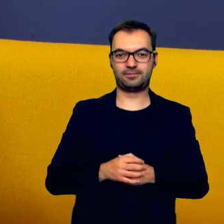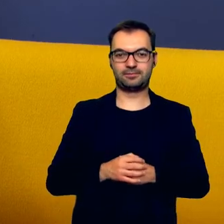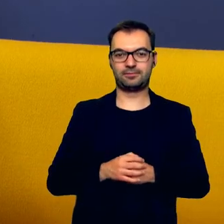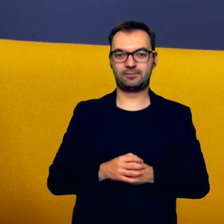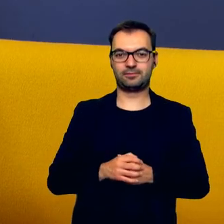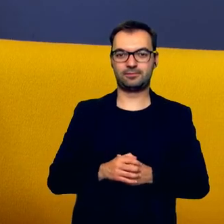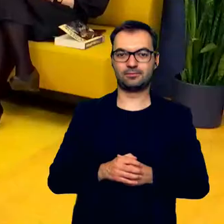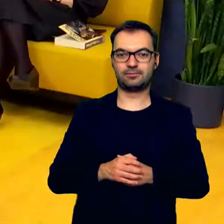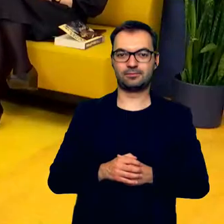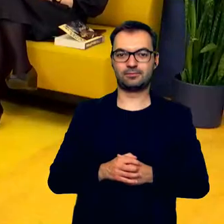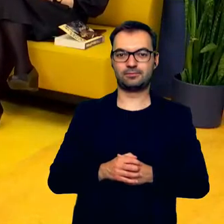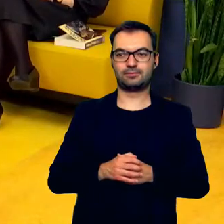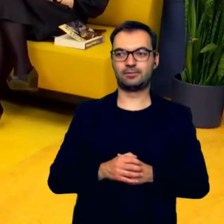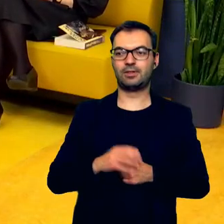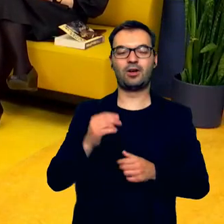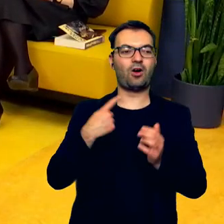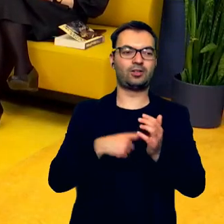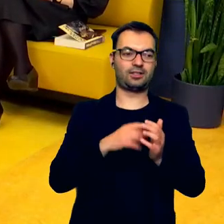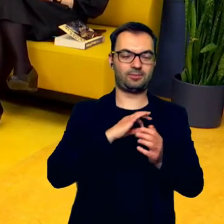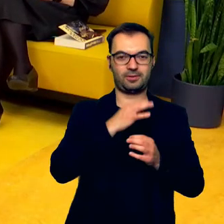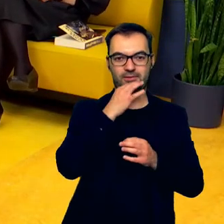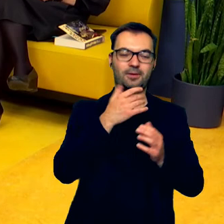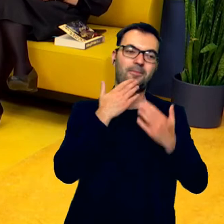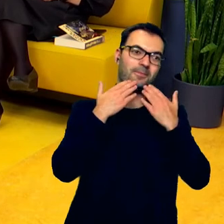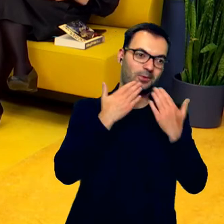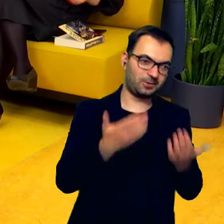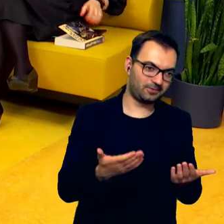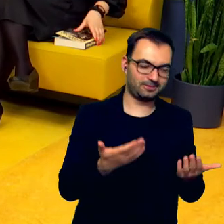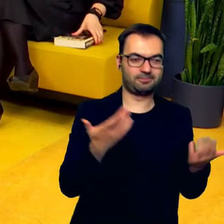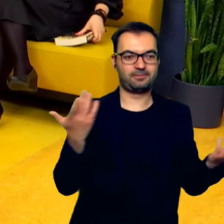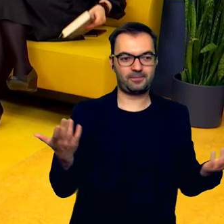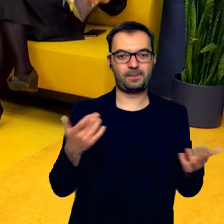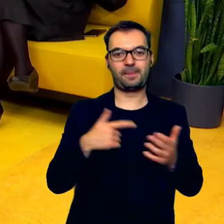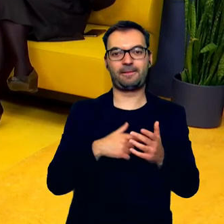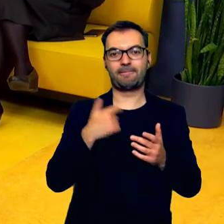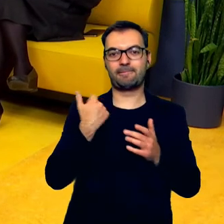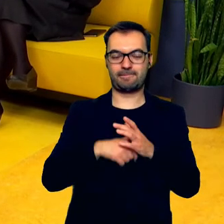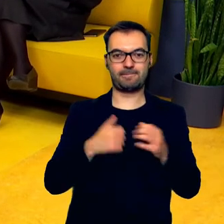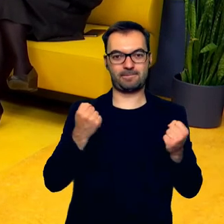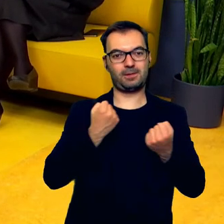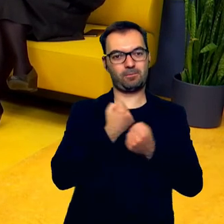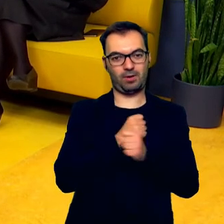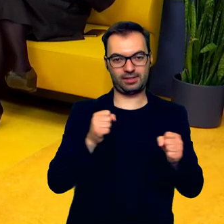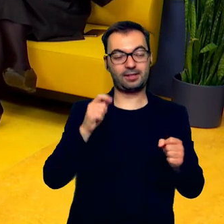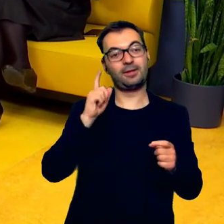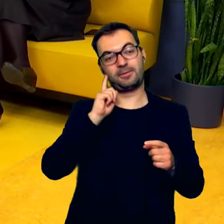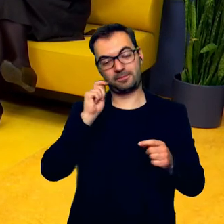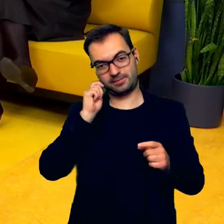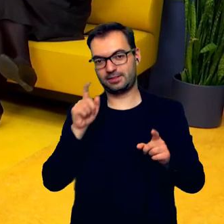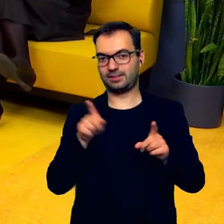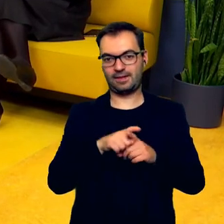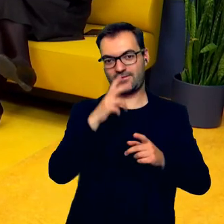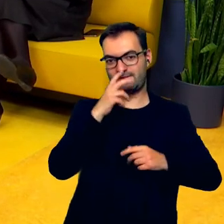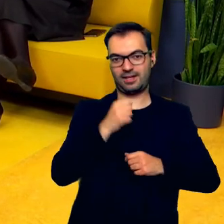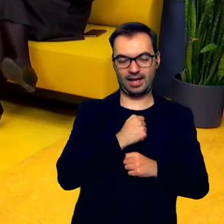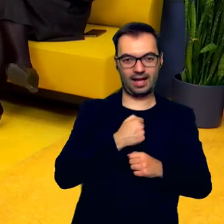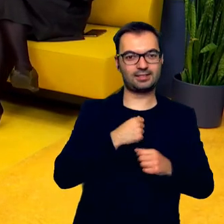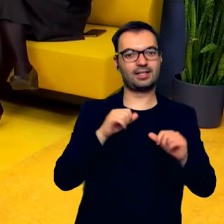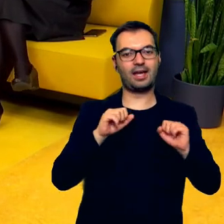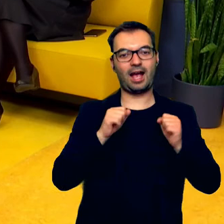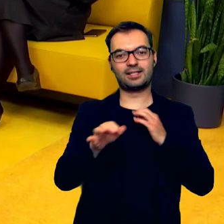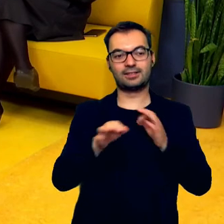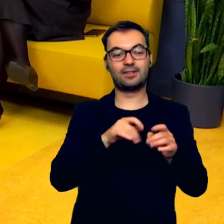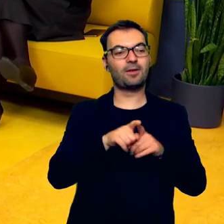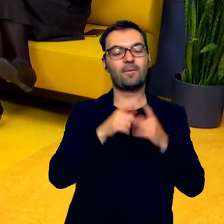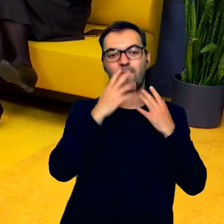jasne. To jeszcze jedno ode mnie na koniec, panie Marku, takie podziękowanie właściwie za to, że poza tymi mocnymi bohaterami i bohaterkami, wyrazistymi akcją